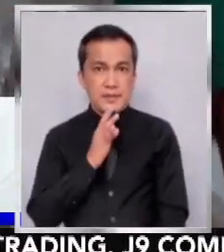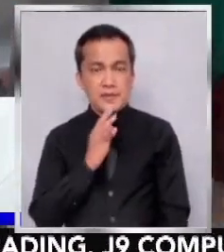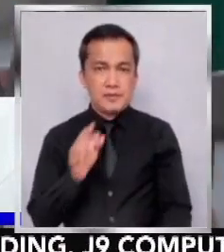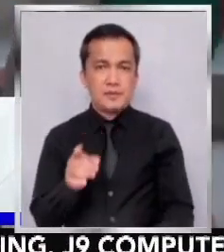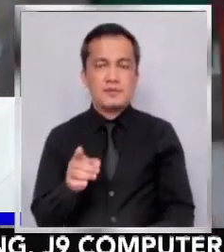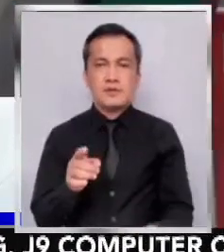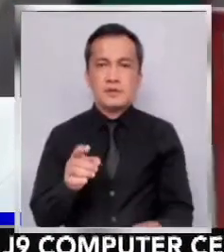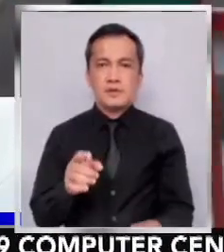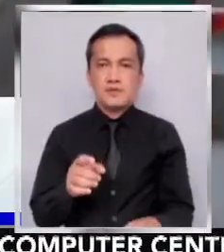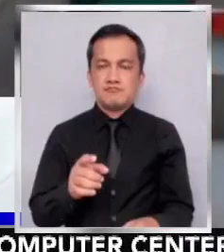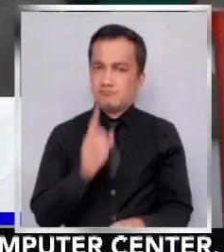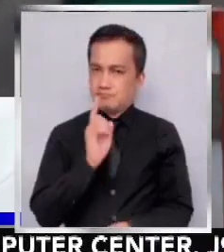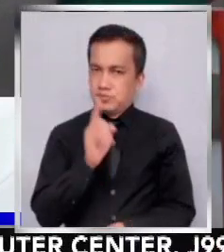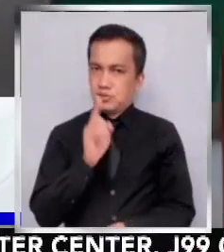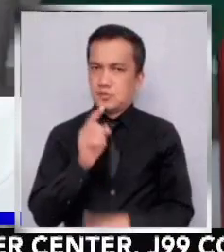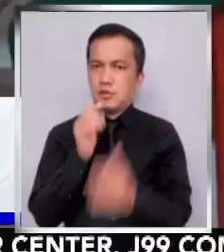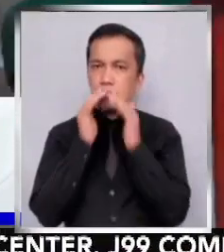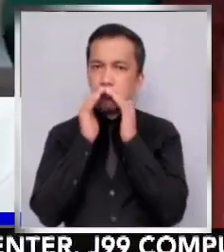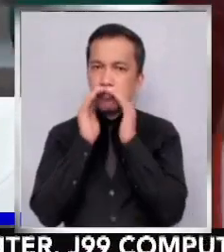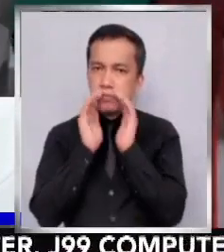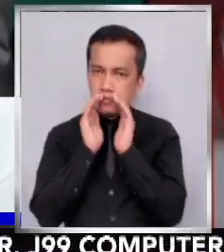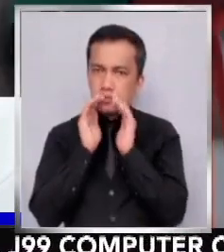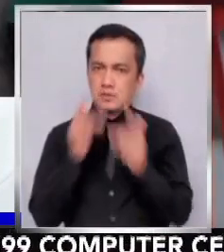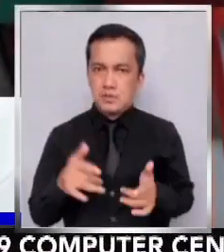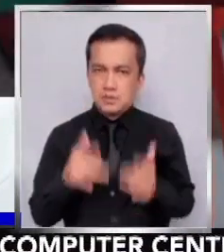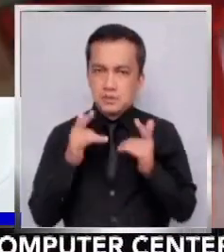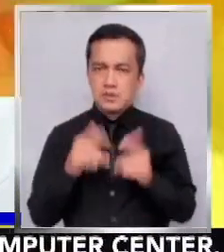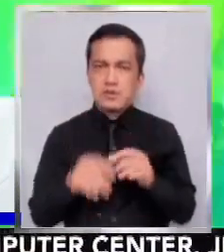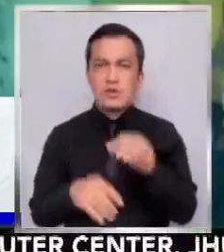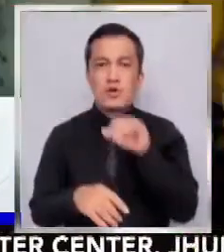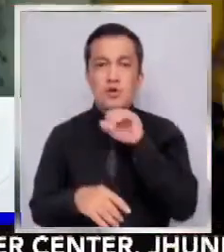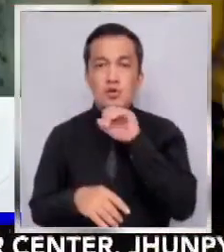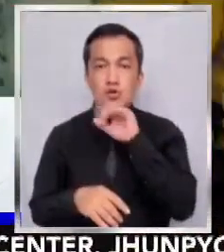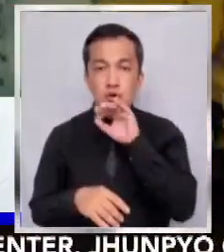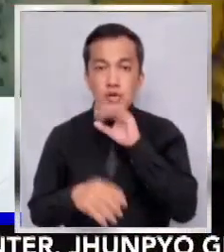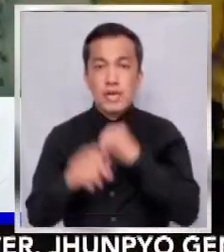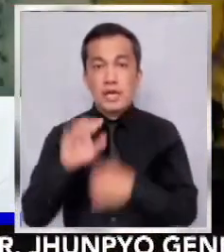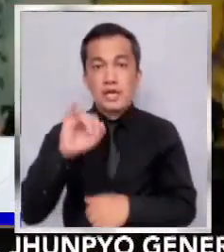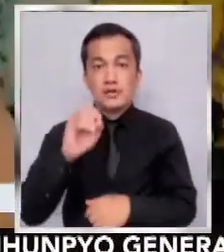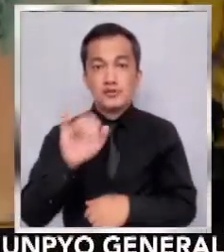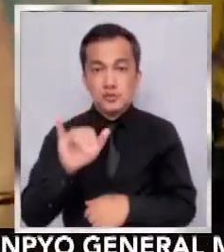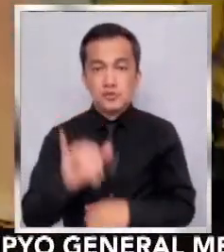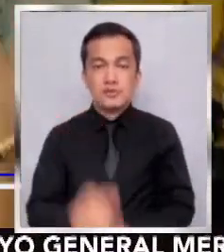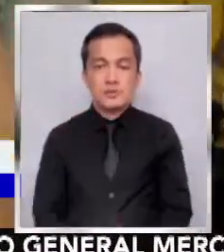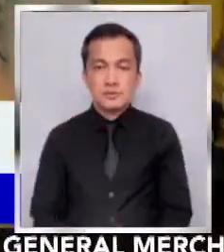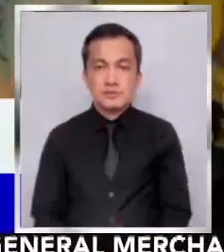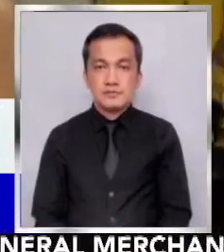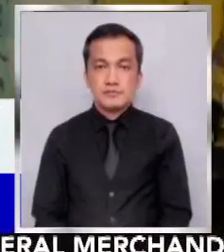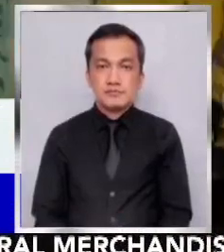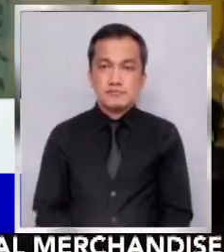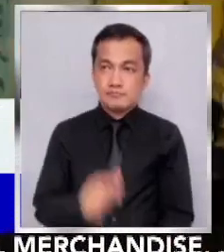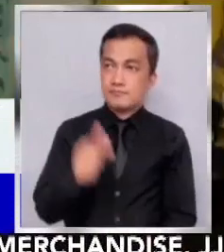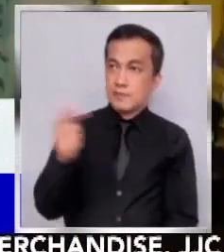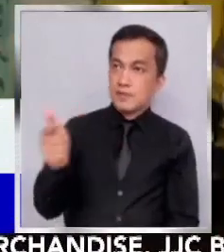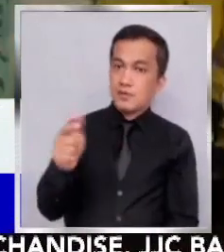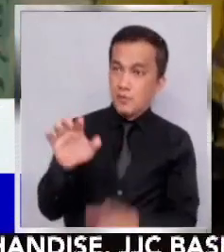Nagbabanta ang lungkot sa buhay ni Lola Joy. Good boy found out na